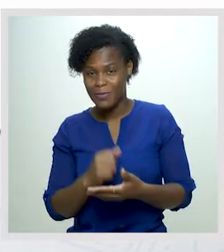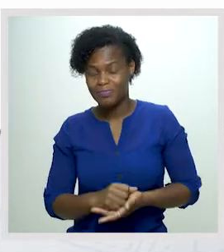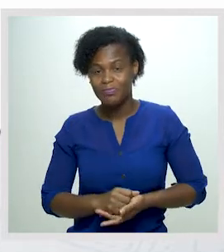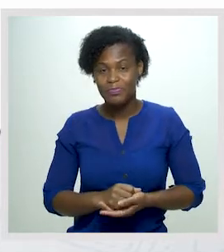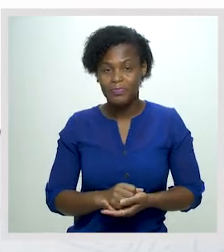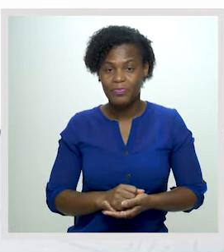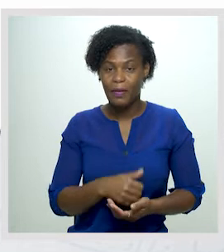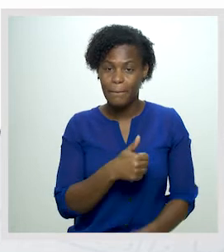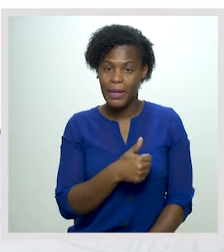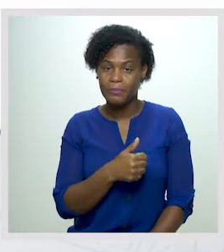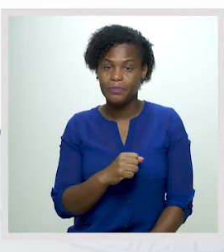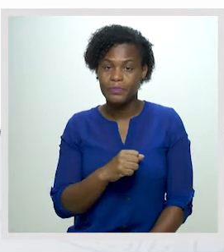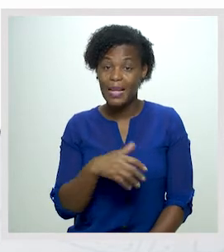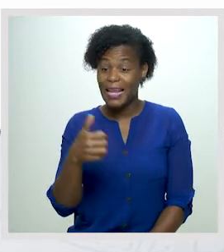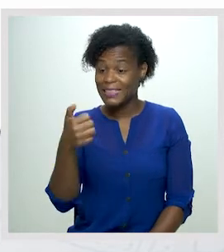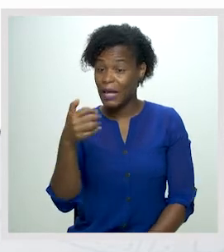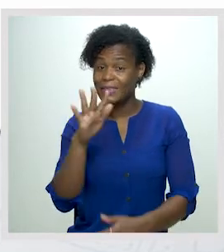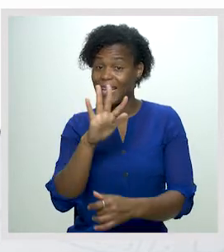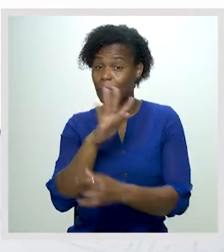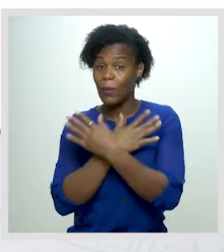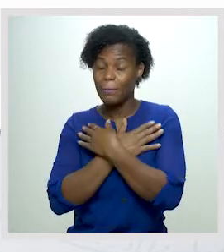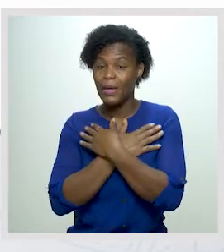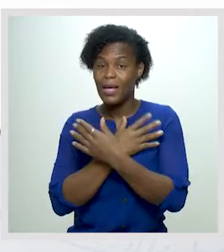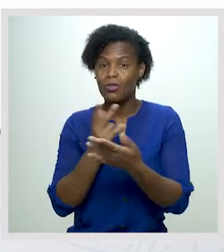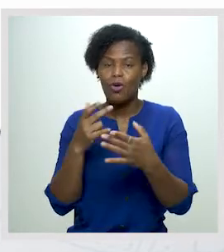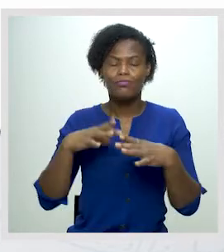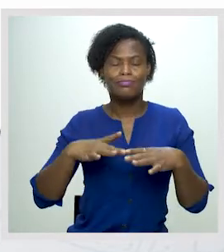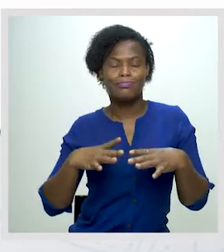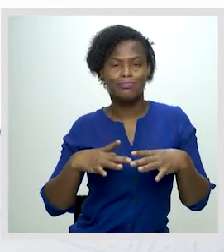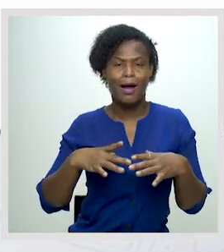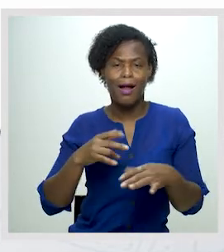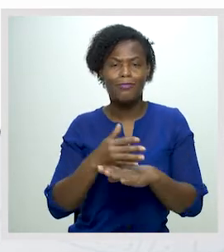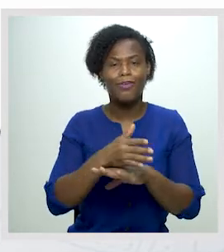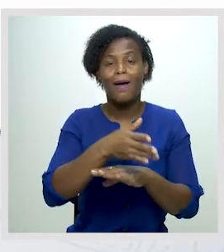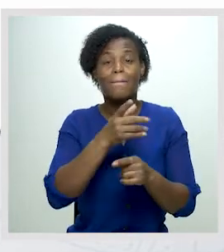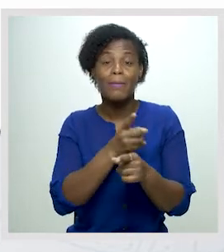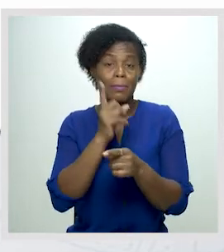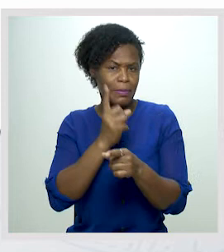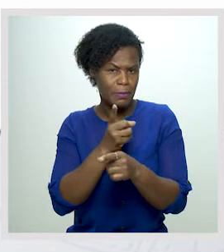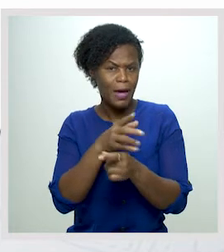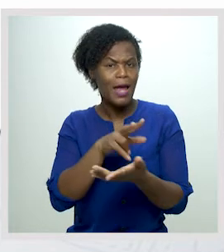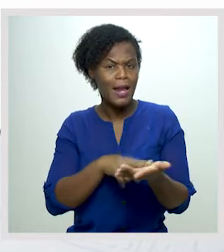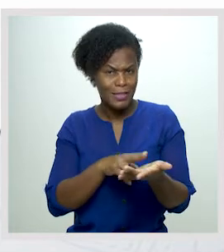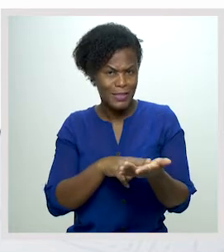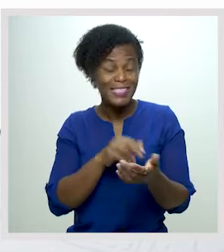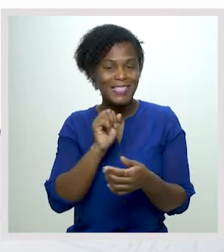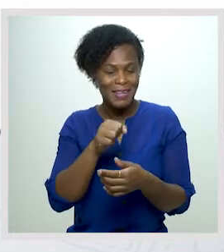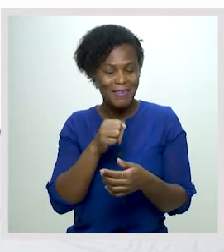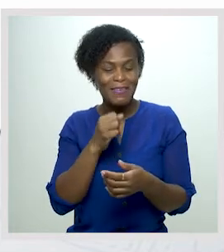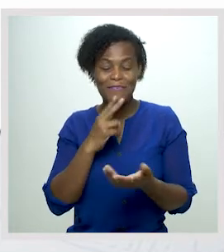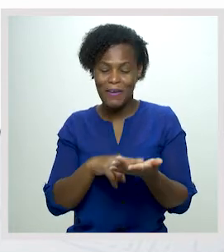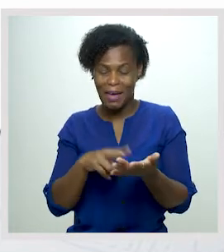B, les 5 copains s'embarquent dans l'aventure pour la même raison. C'est vrai.